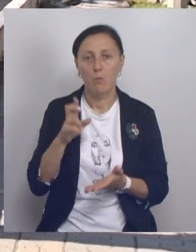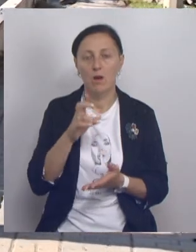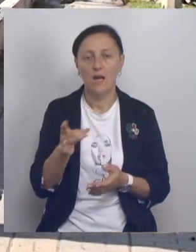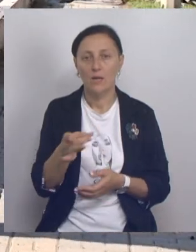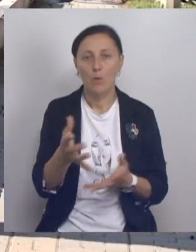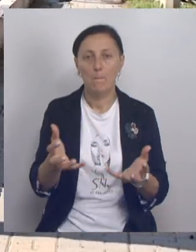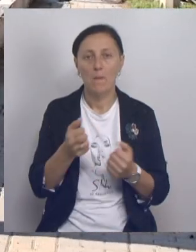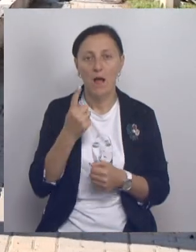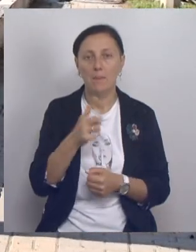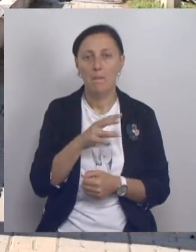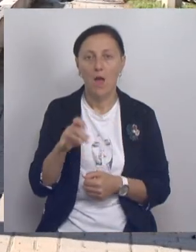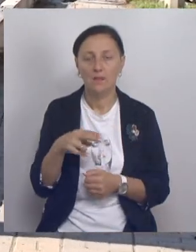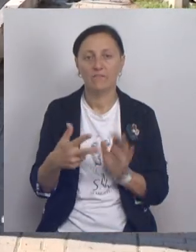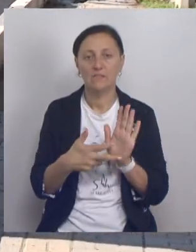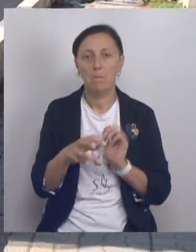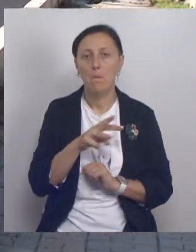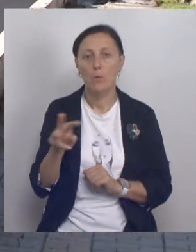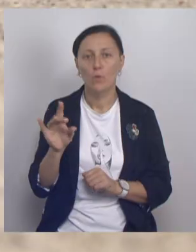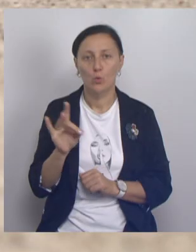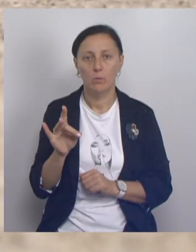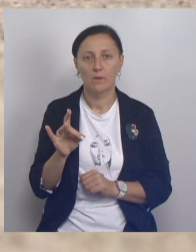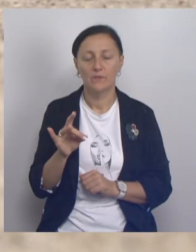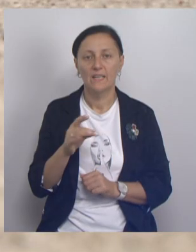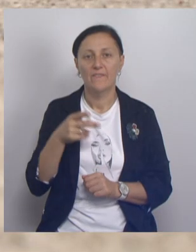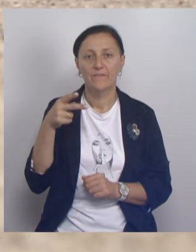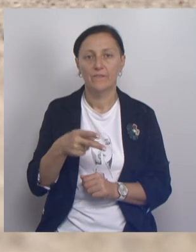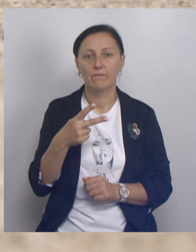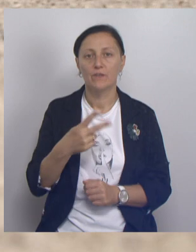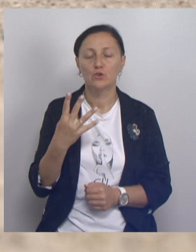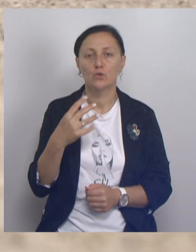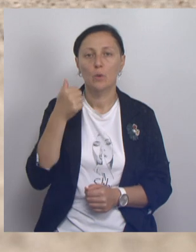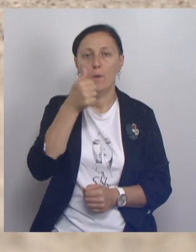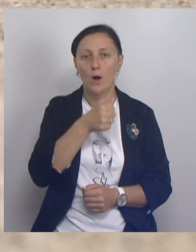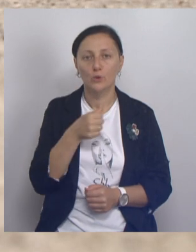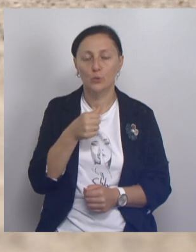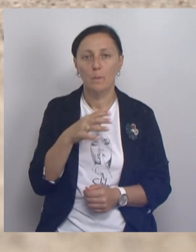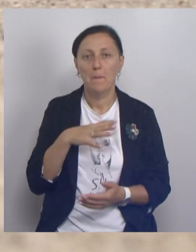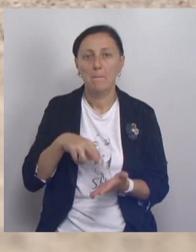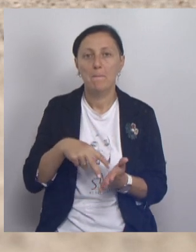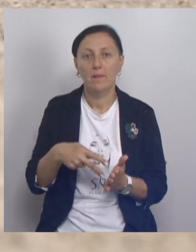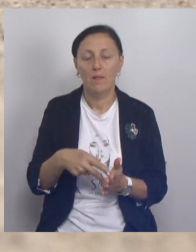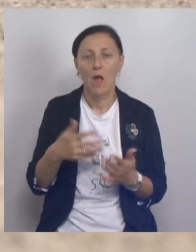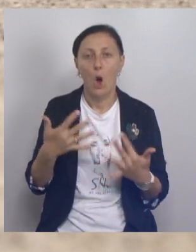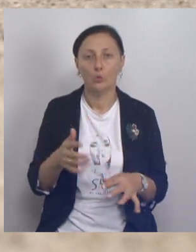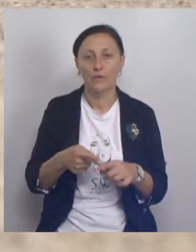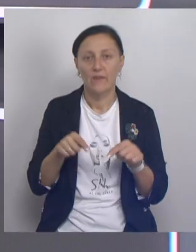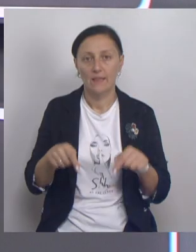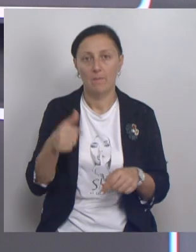еще 1 700 000 000 рублей. И не в 2024, как планировалось ранее, а уже в этом